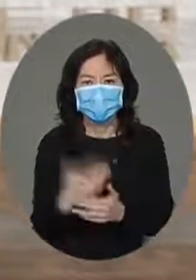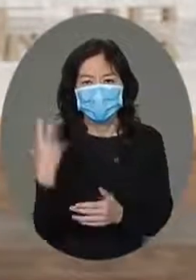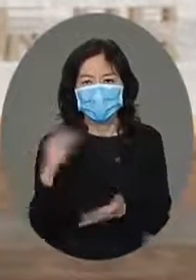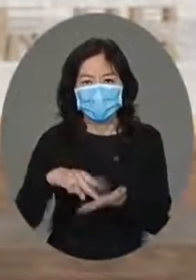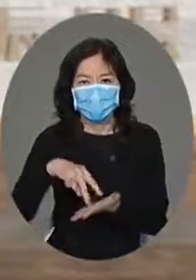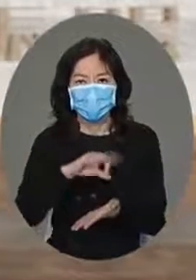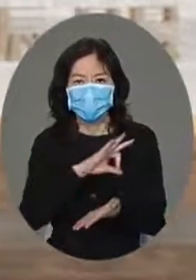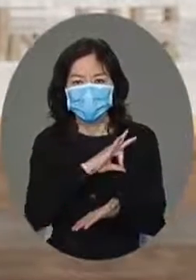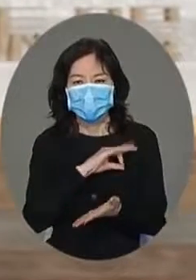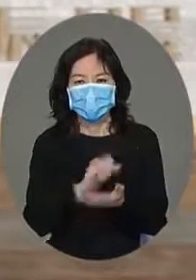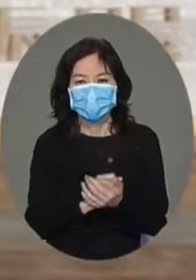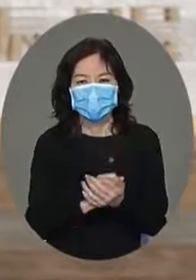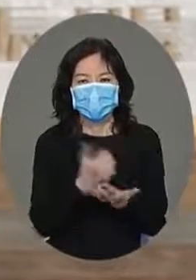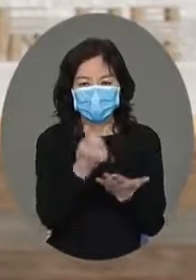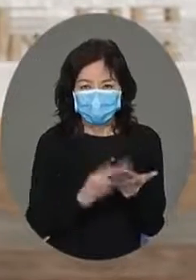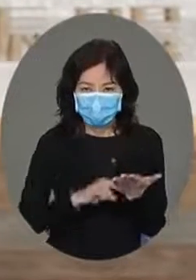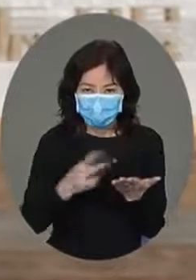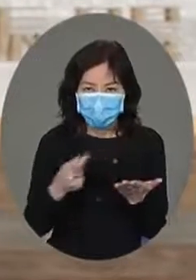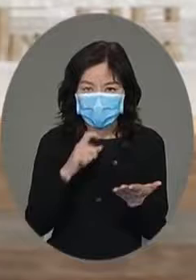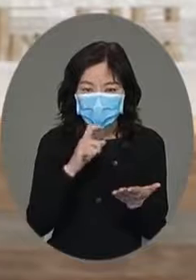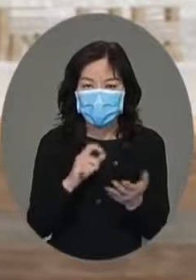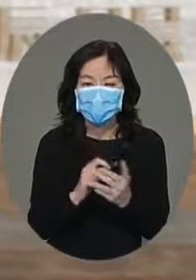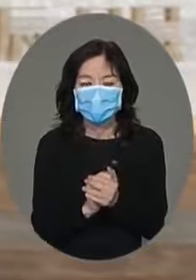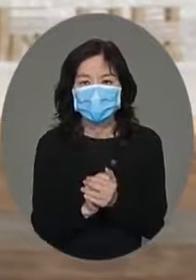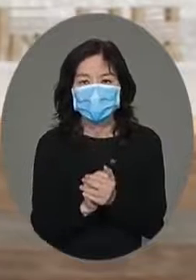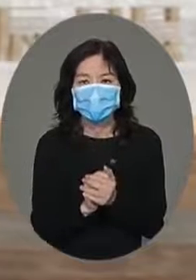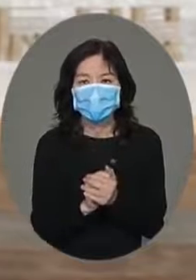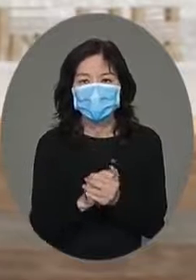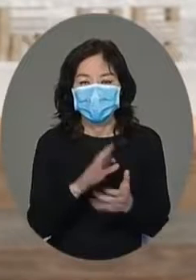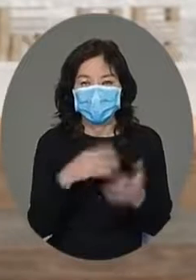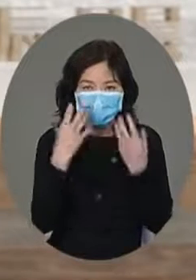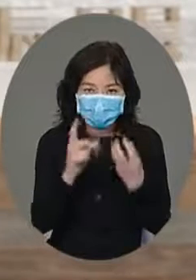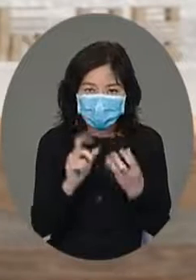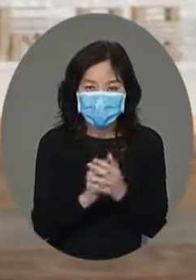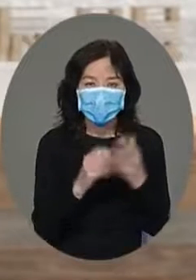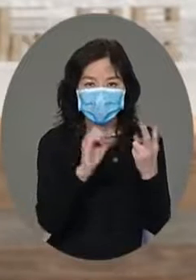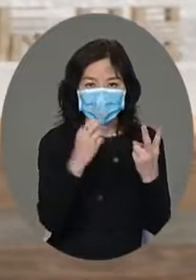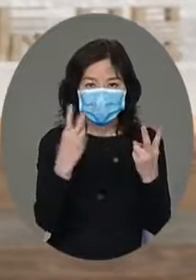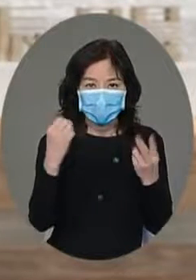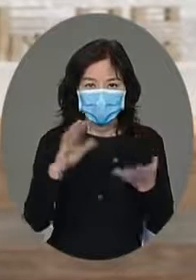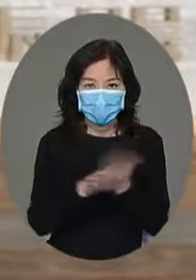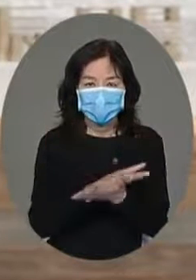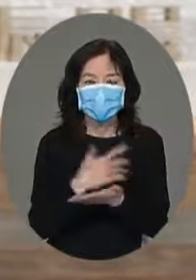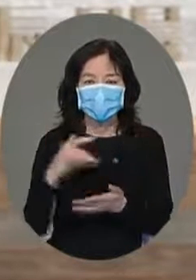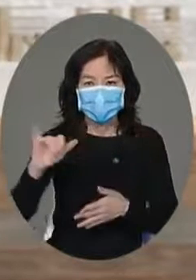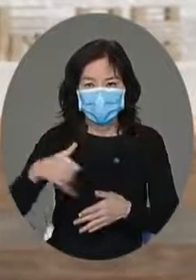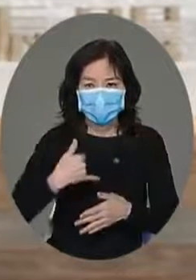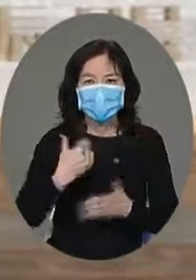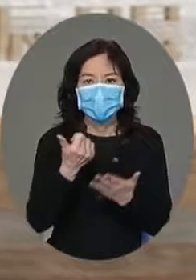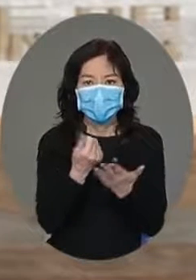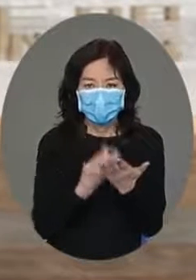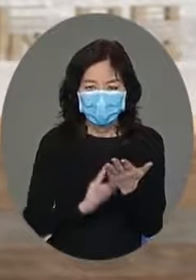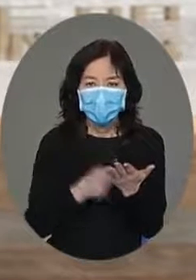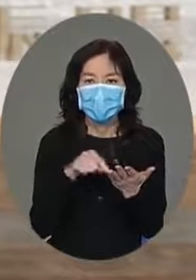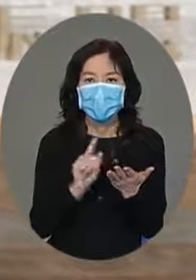昨天立法會亦都通過幾項修訂條例草案，其中備受關注的2020年入境修訂條